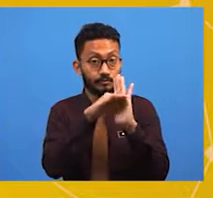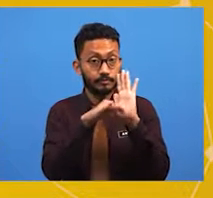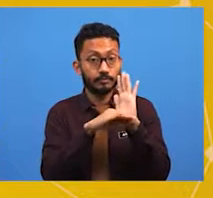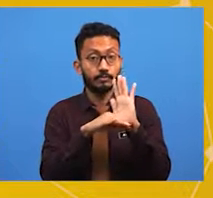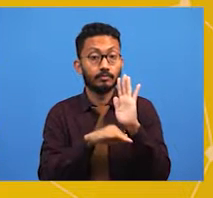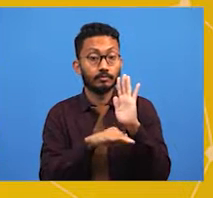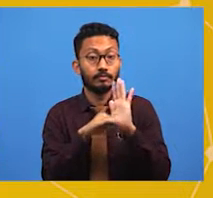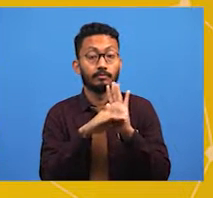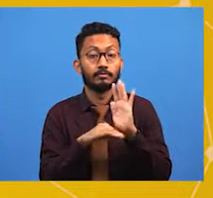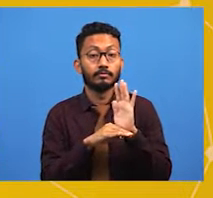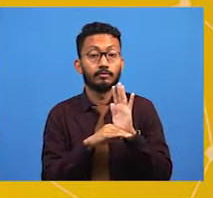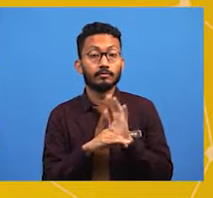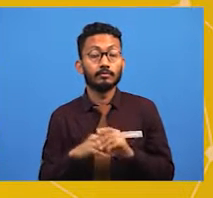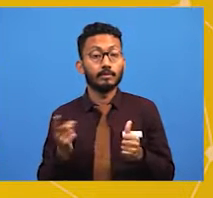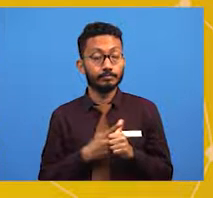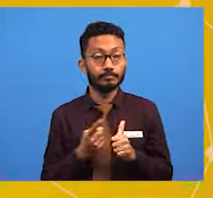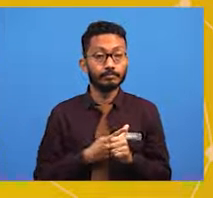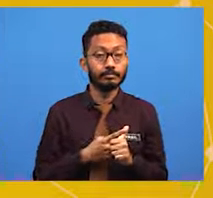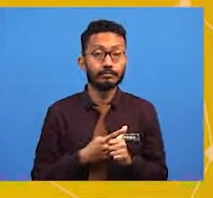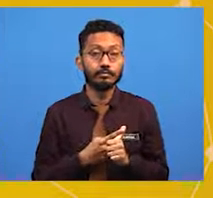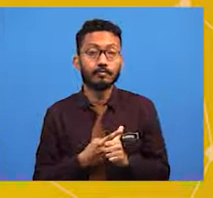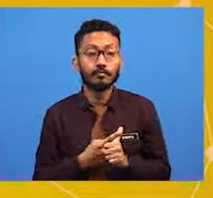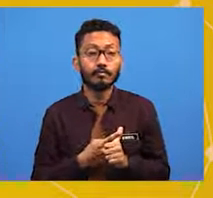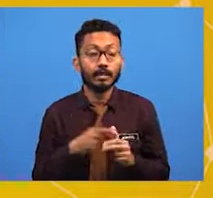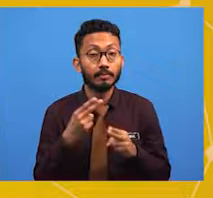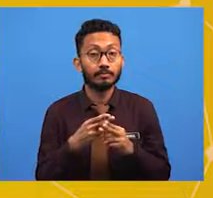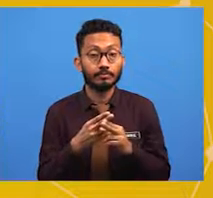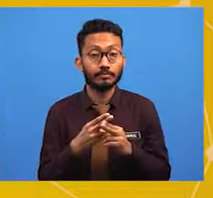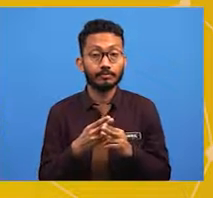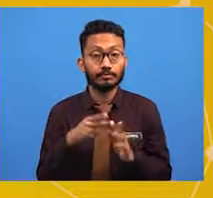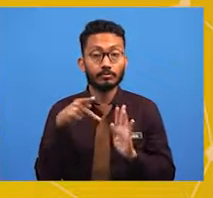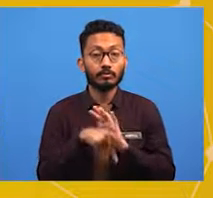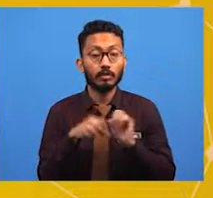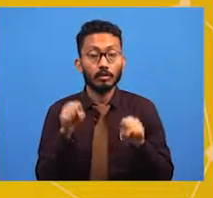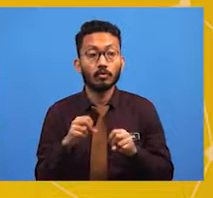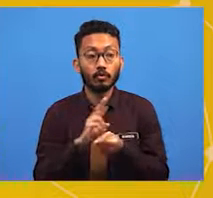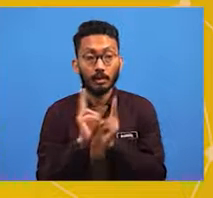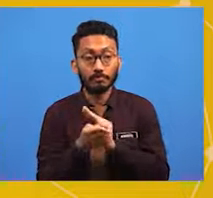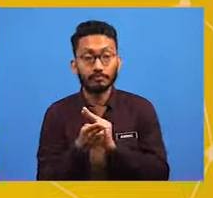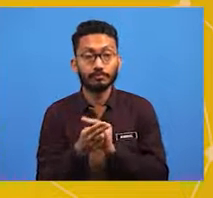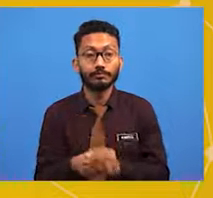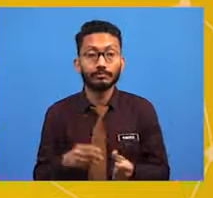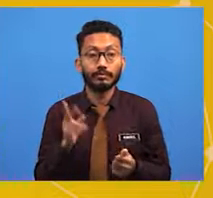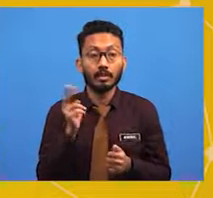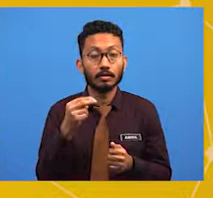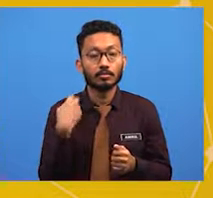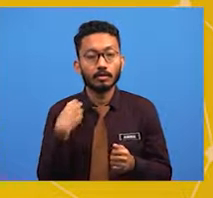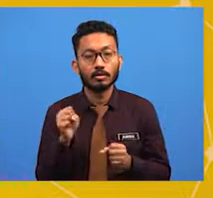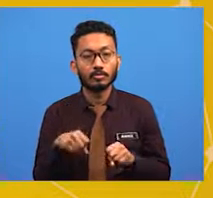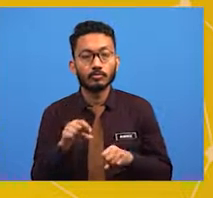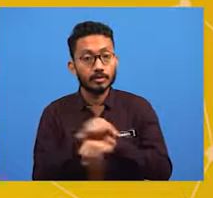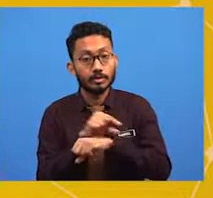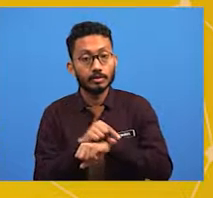Syarat-syaratnya adalah, yang pertama, nama bagi pemboleh ubah hanya boleh mengandungi huruf kecil atau huruf